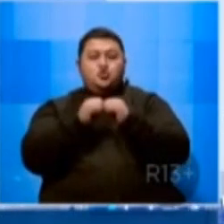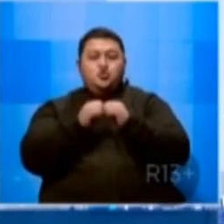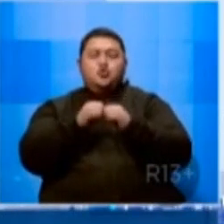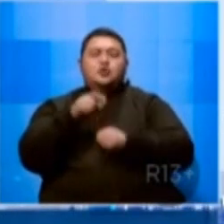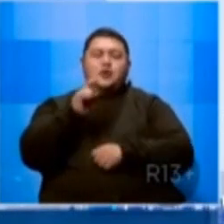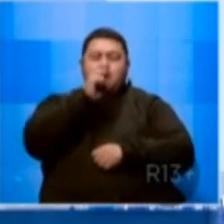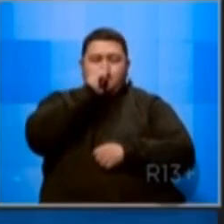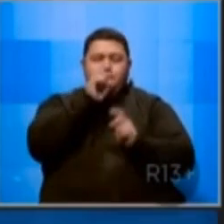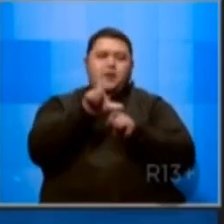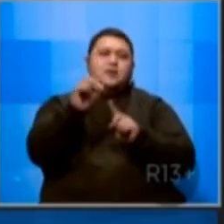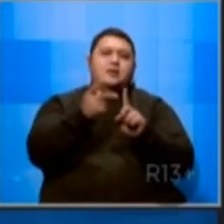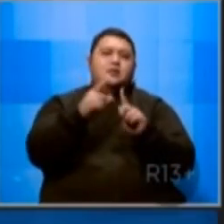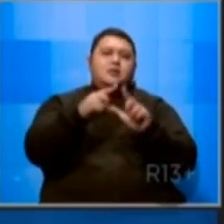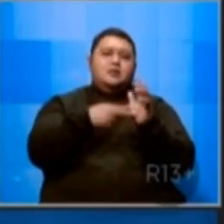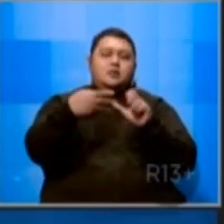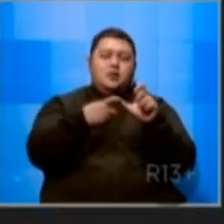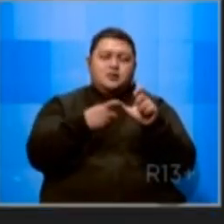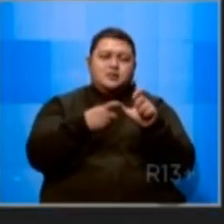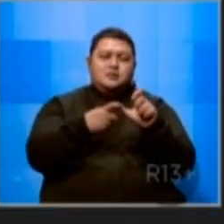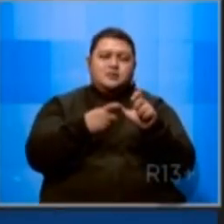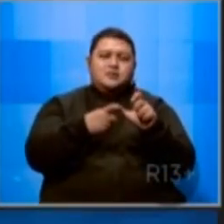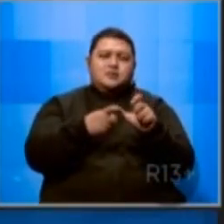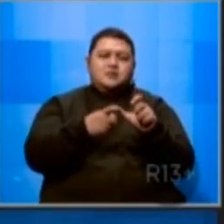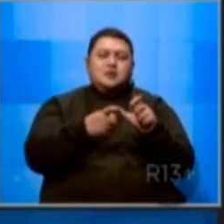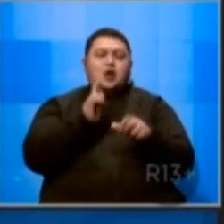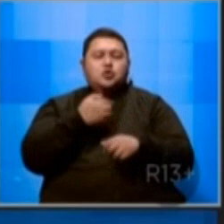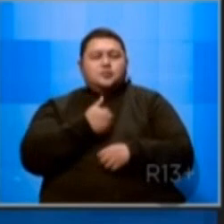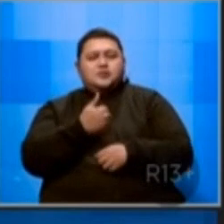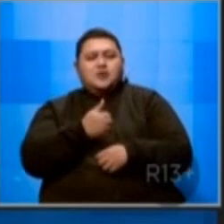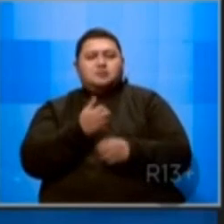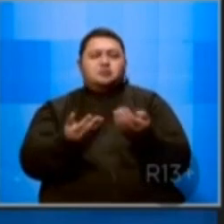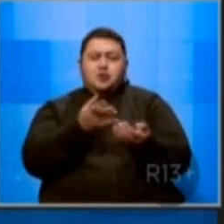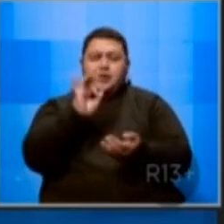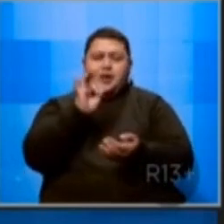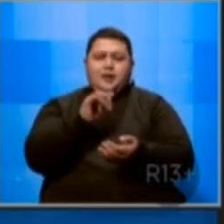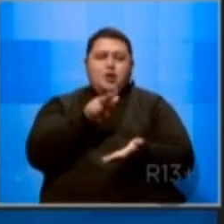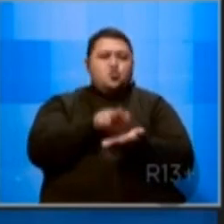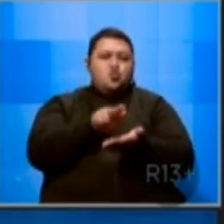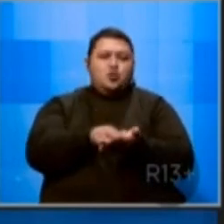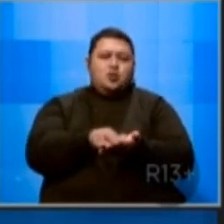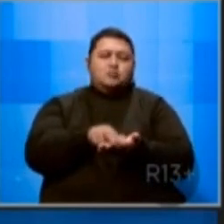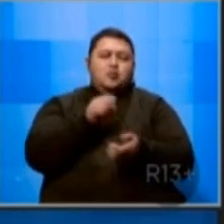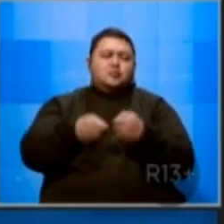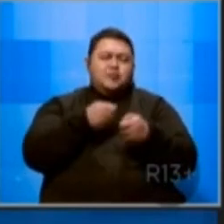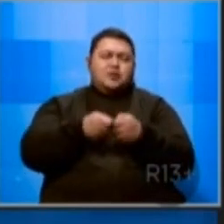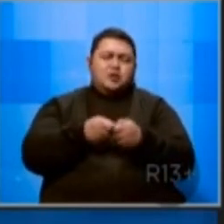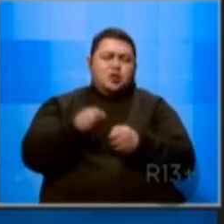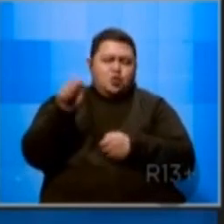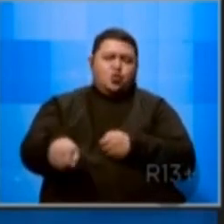Yohanes tadi bahwa sebisa mungkin tidak ada upaya hukum berikutnya lalu